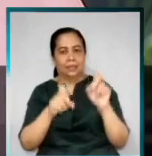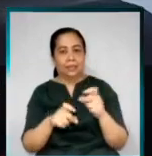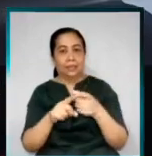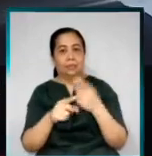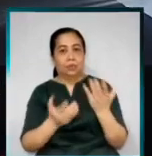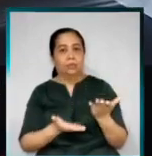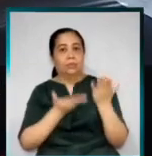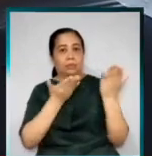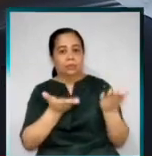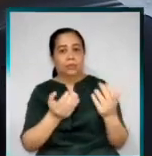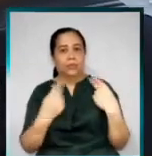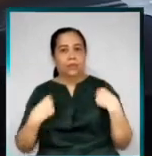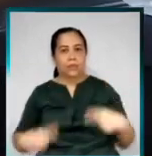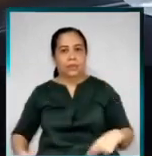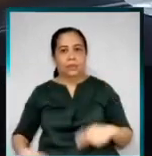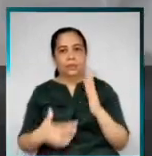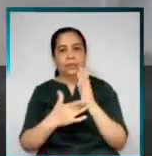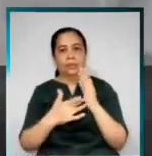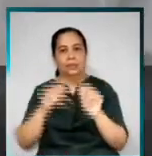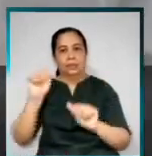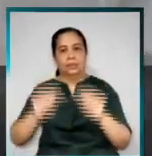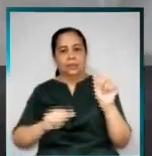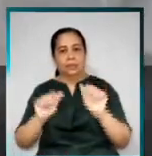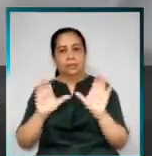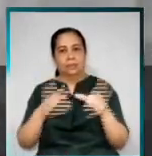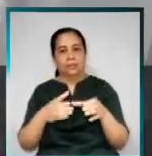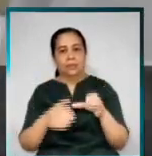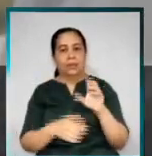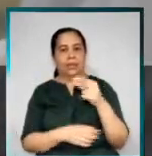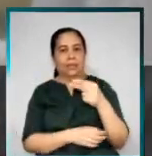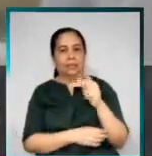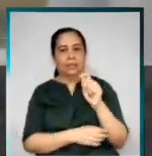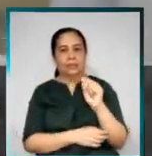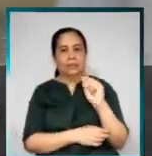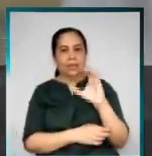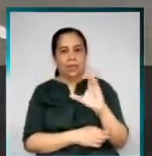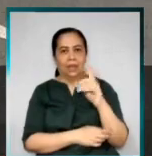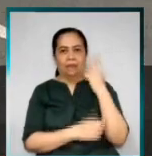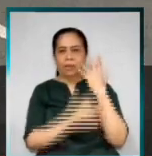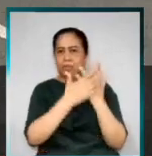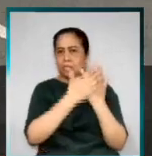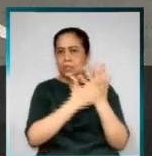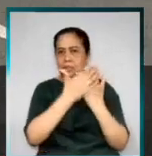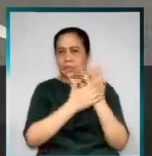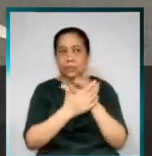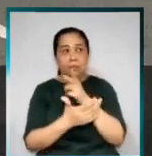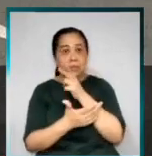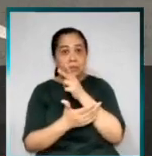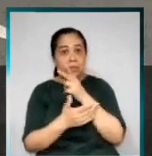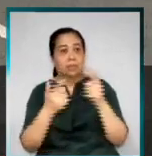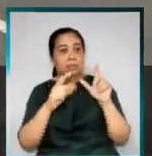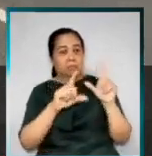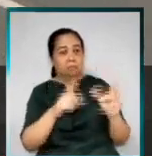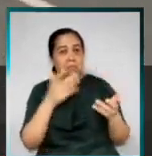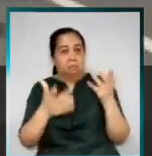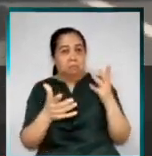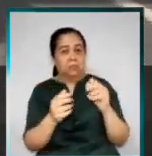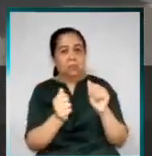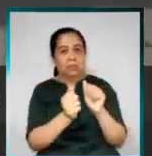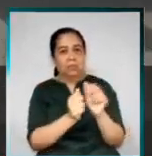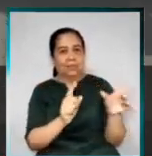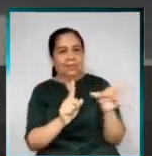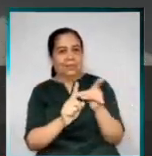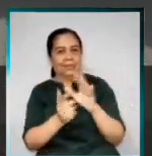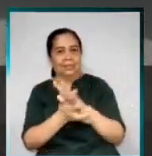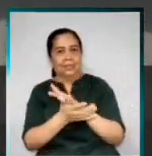Health Technology Assessment Council o HTAC. Para ito sa screening ng suspect at probable COVID-19 cases, may exposure sa